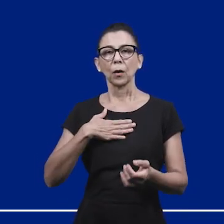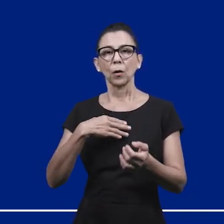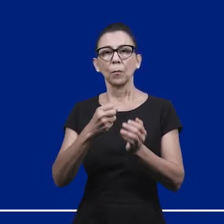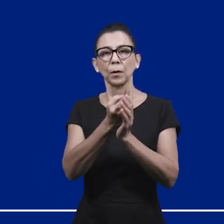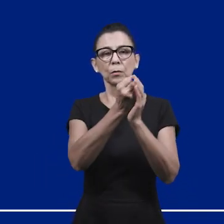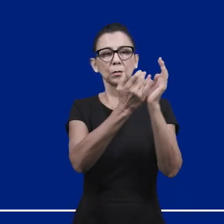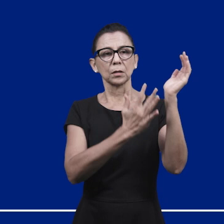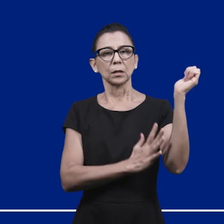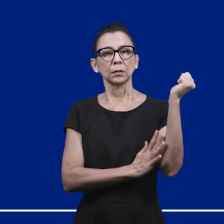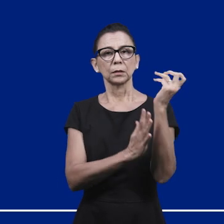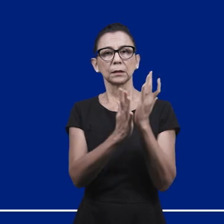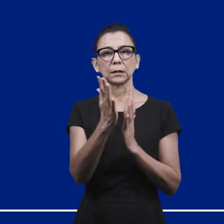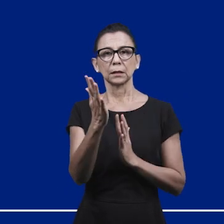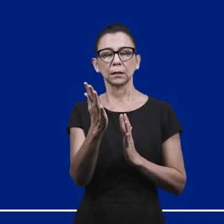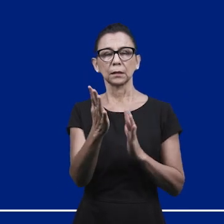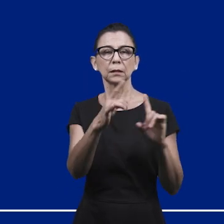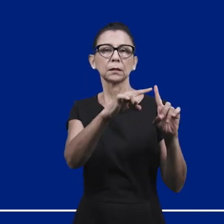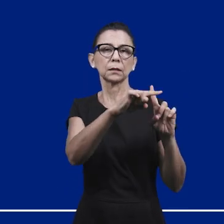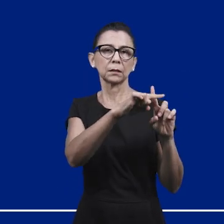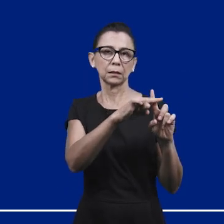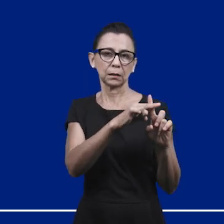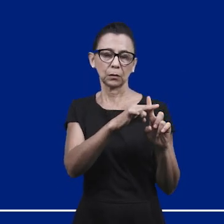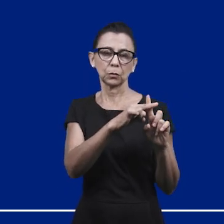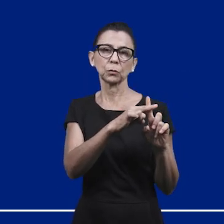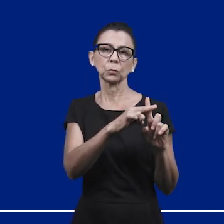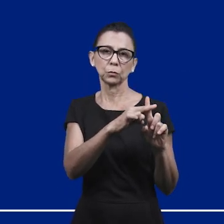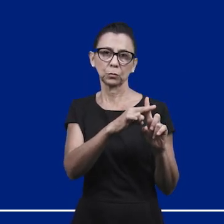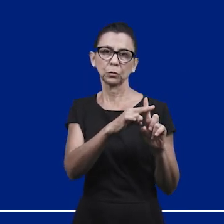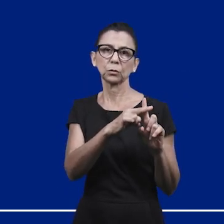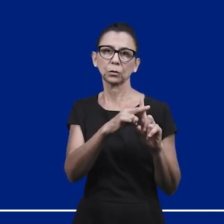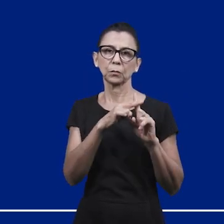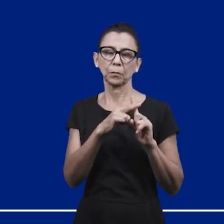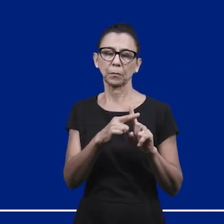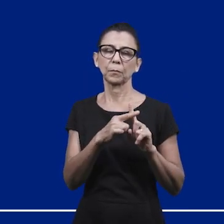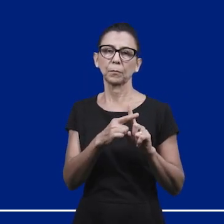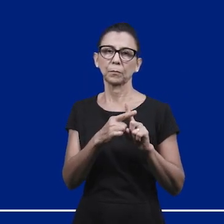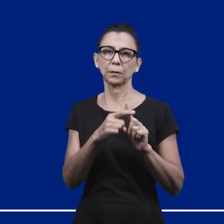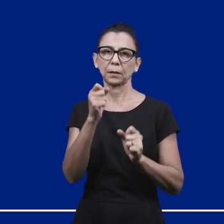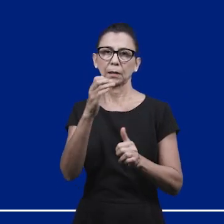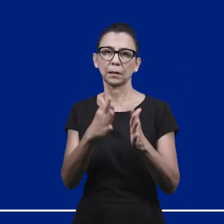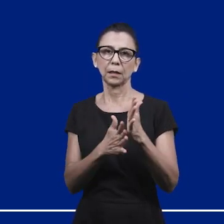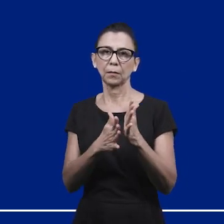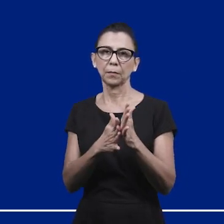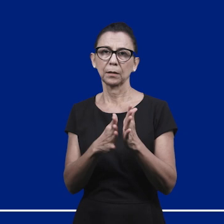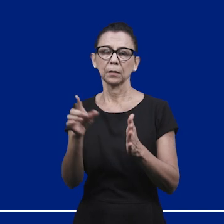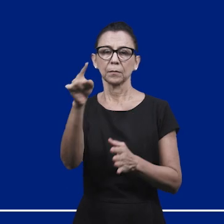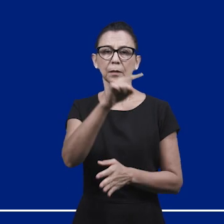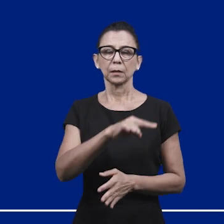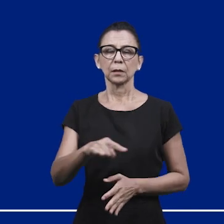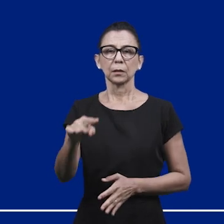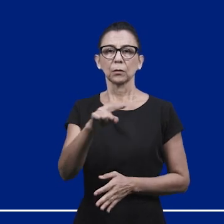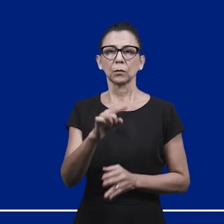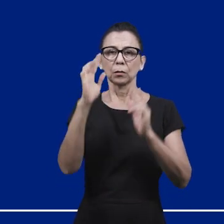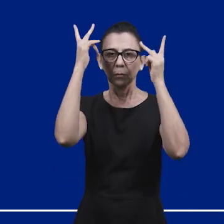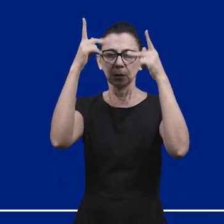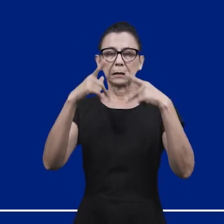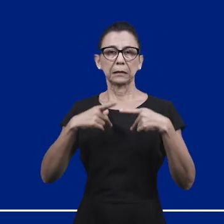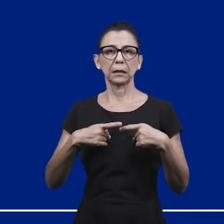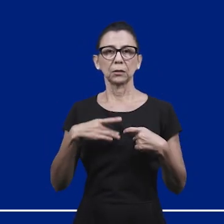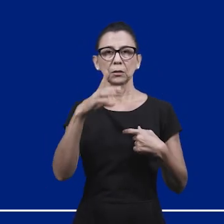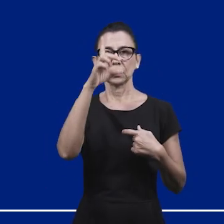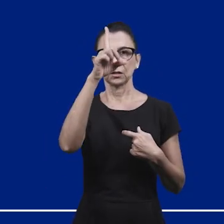le sang du Nouveau Testament, qui est versé pour beaucoup pour la rémission des